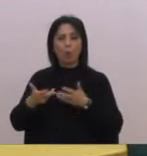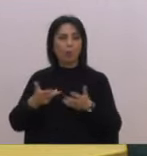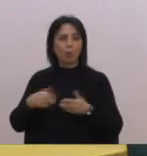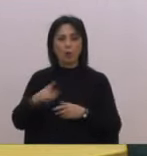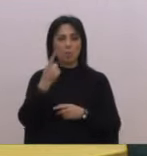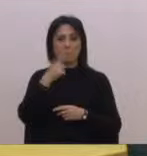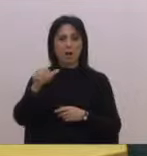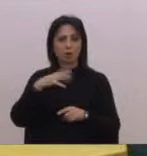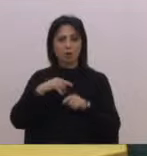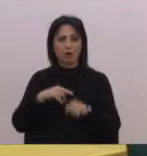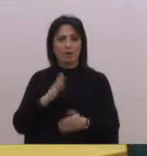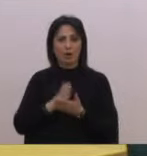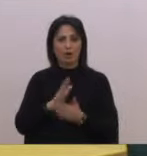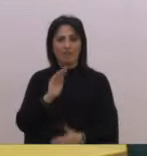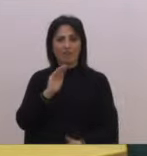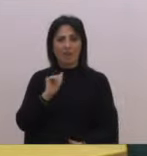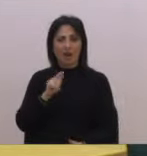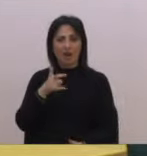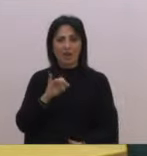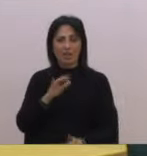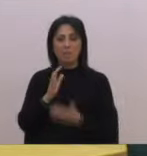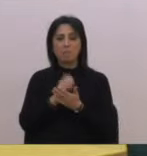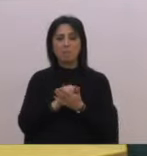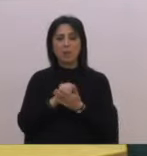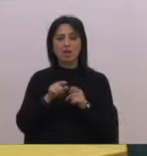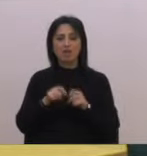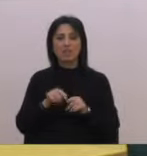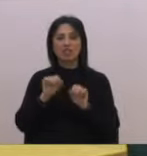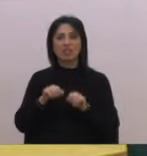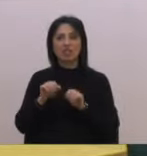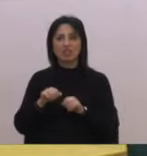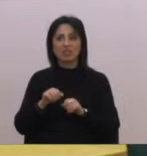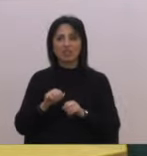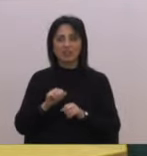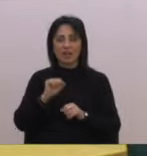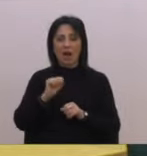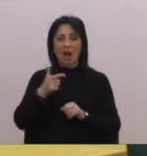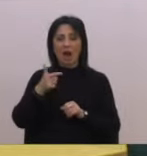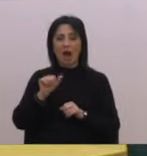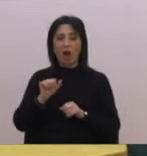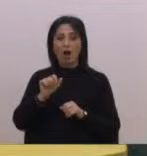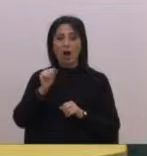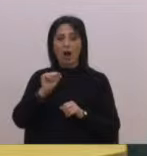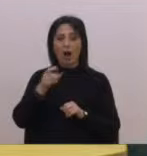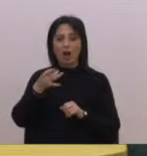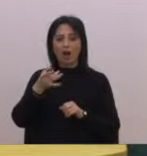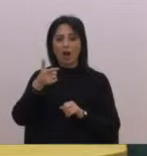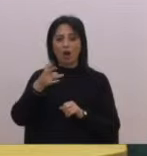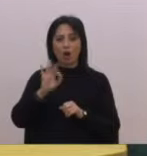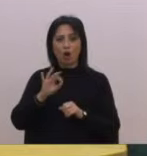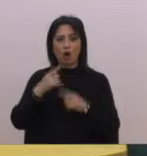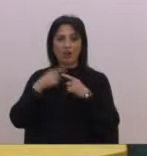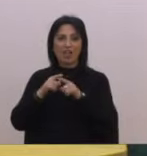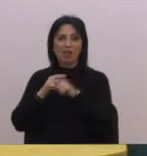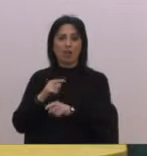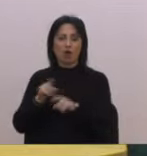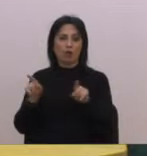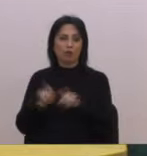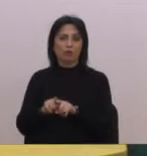მისი ზრდის ძალიან დიდ პოტენციურ შესაძლებლობებზე და აგროტექნოლოგიურ tehnologiei, aseve ჩვენი